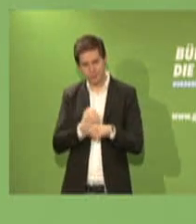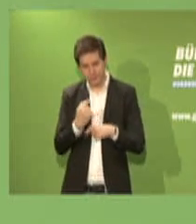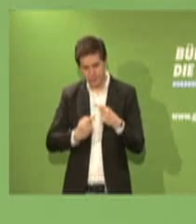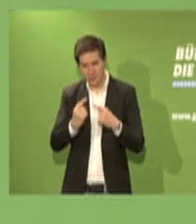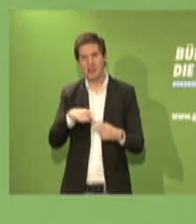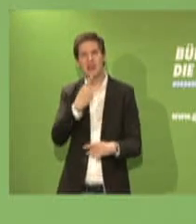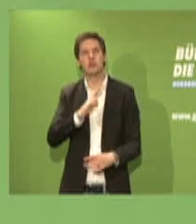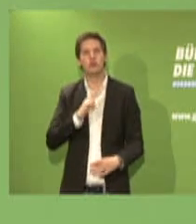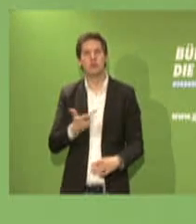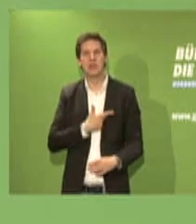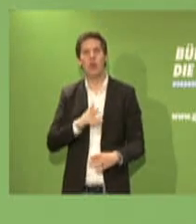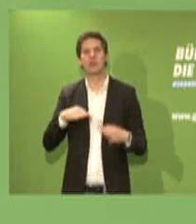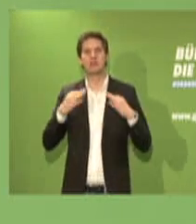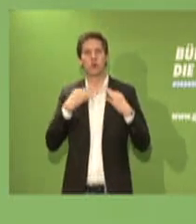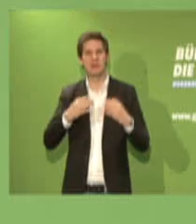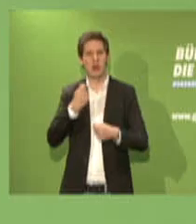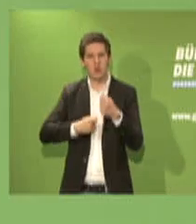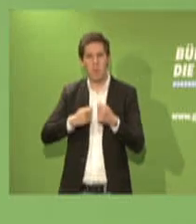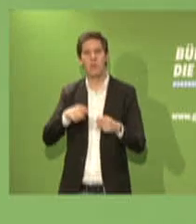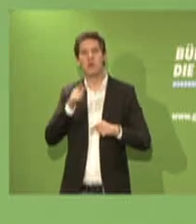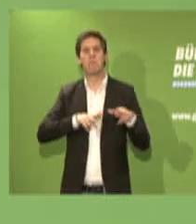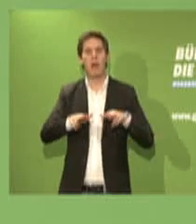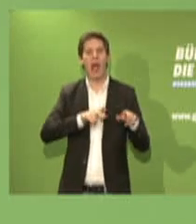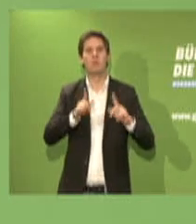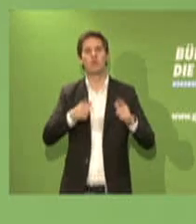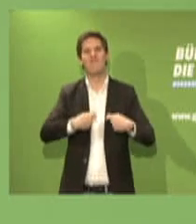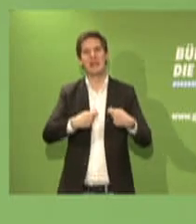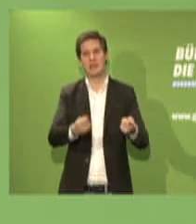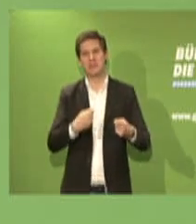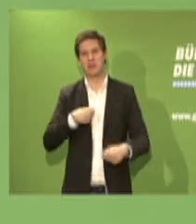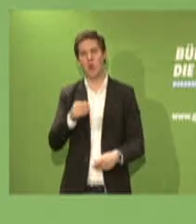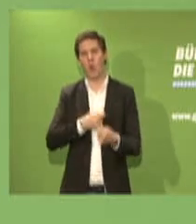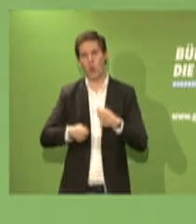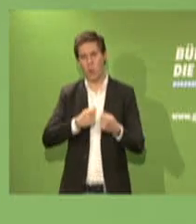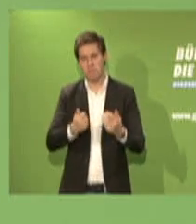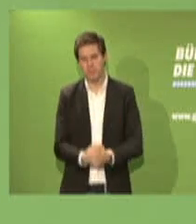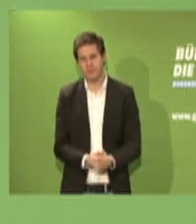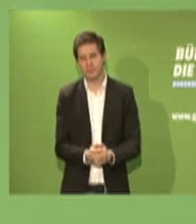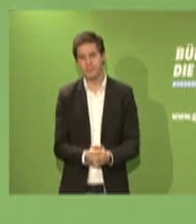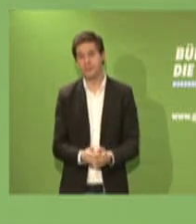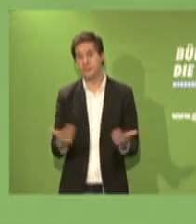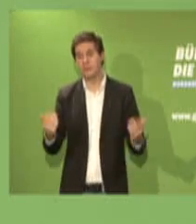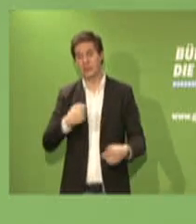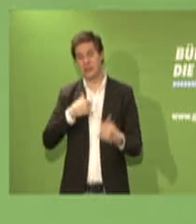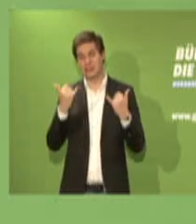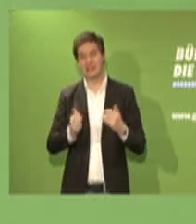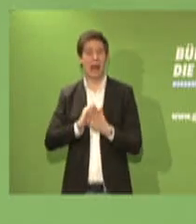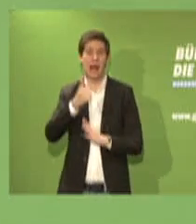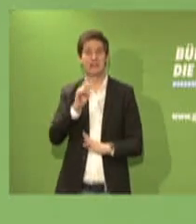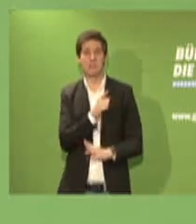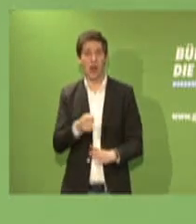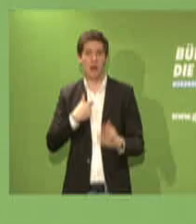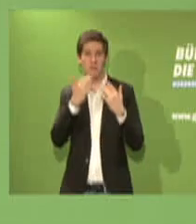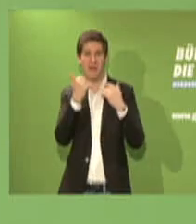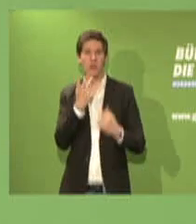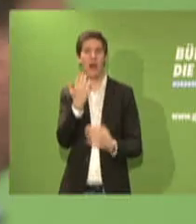und Sozialökonom und zum Marketing- und Vertriebsökonom. Ich bewerbe mich erstmalig für die Rechnungsprüfungskommission